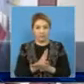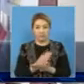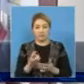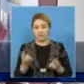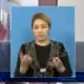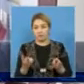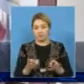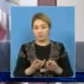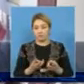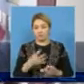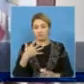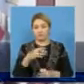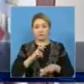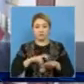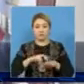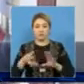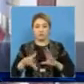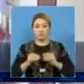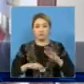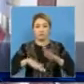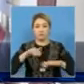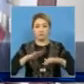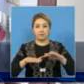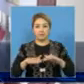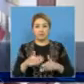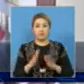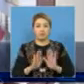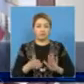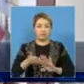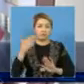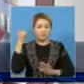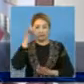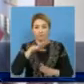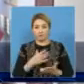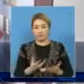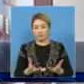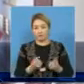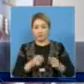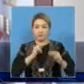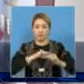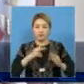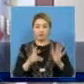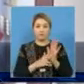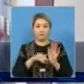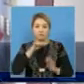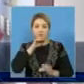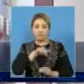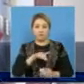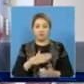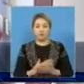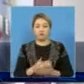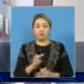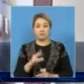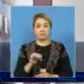потребность в 5 врачах общей практики. Только в прошлом году мы приняли на работу 8 молодых специалистов. Среди них